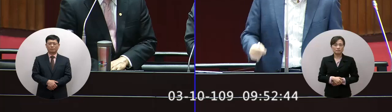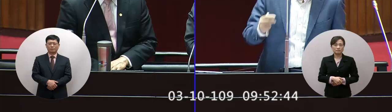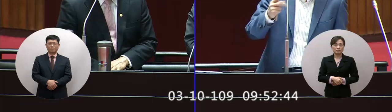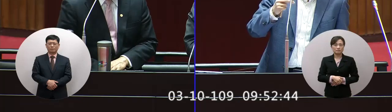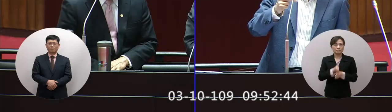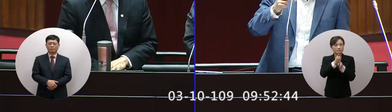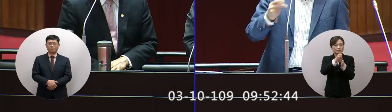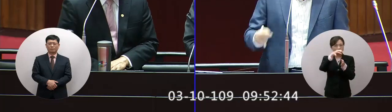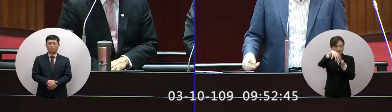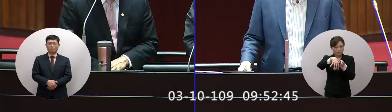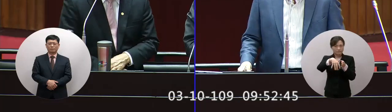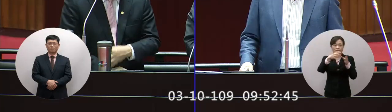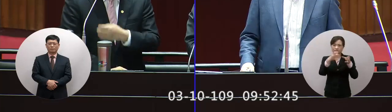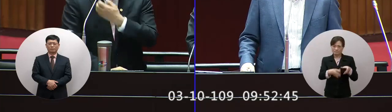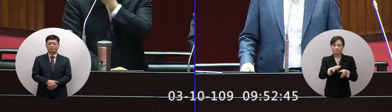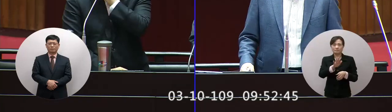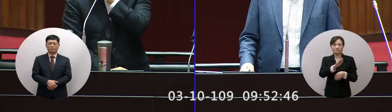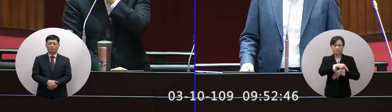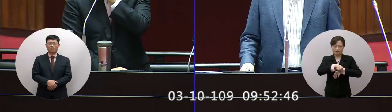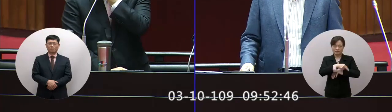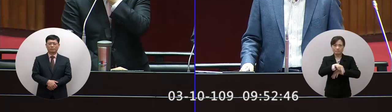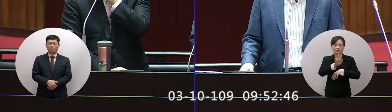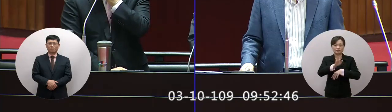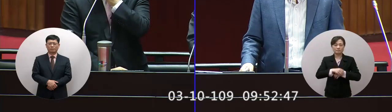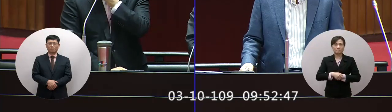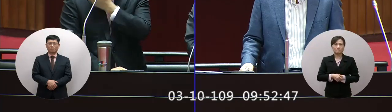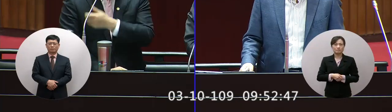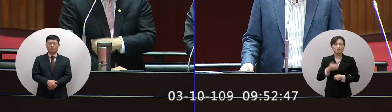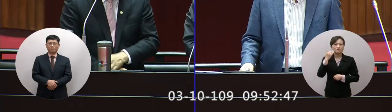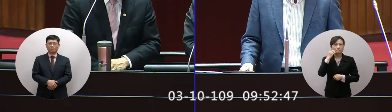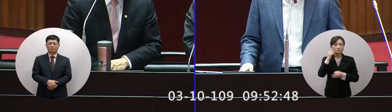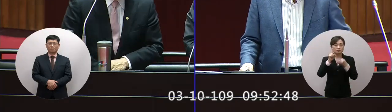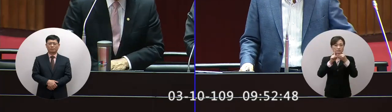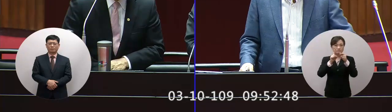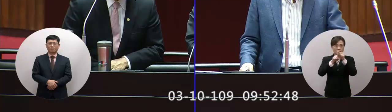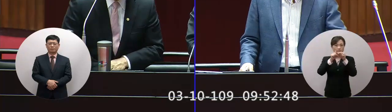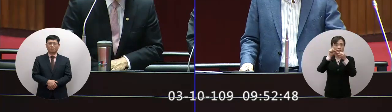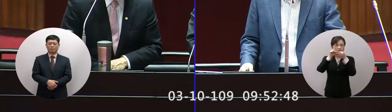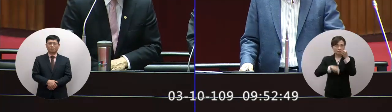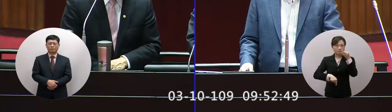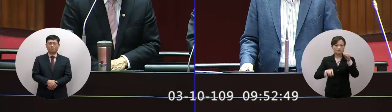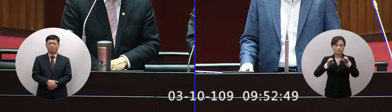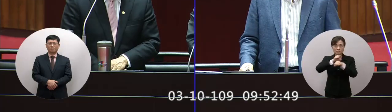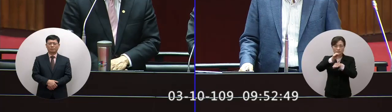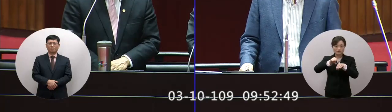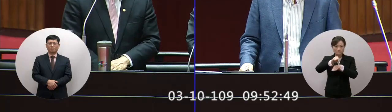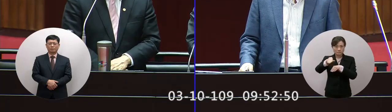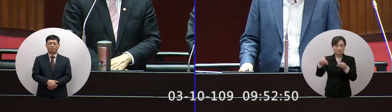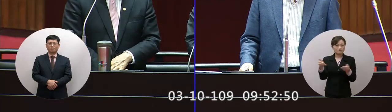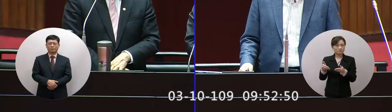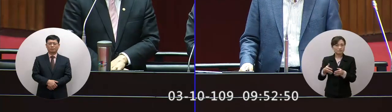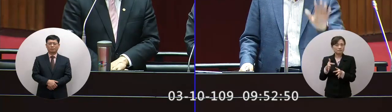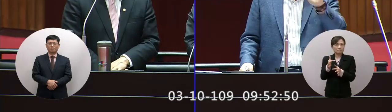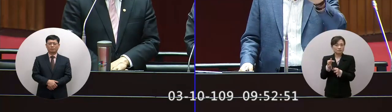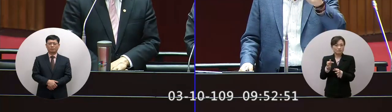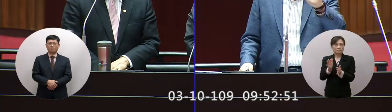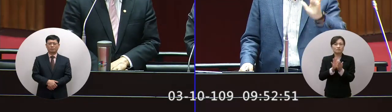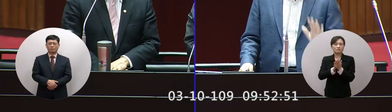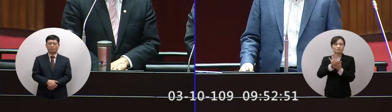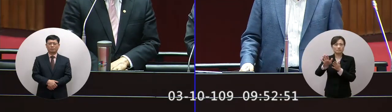客运站。如果中丰交流道完成，中丰交流道叫下来的话，